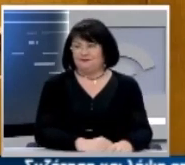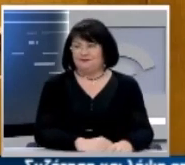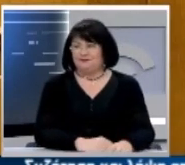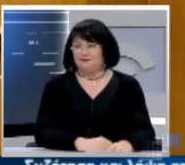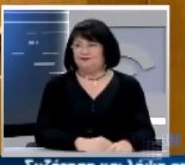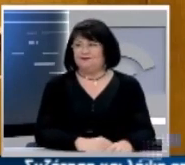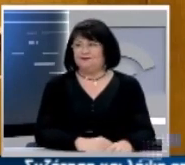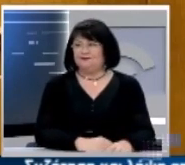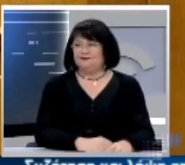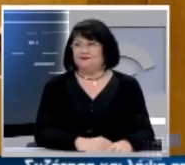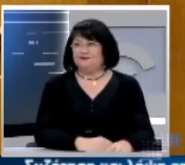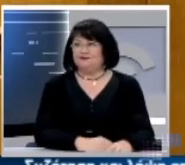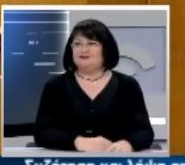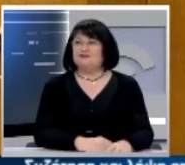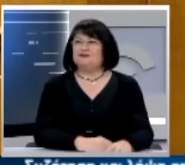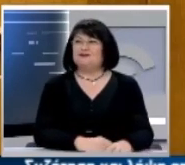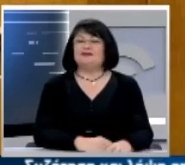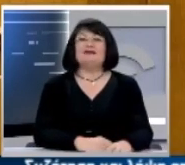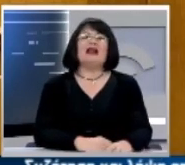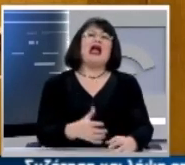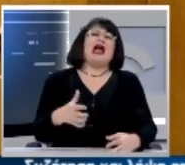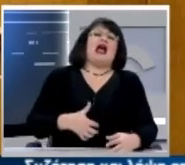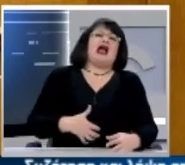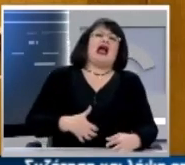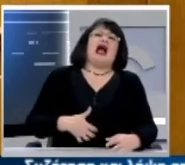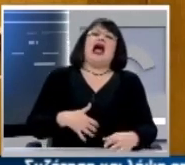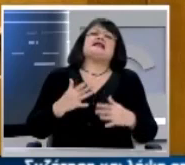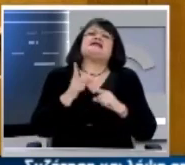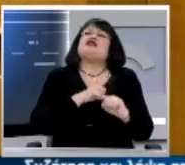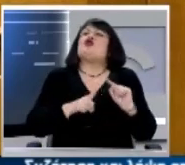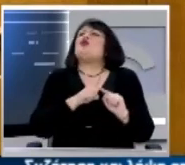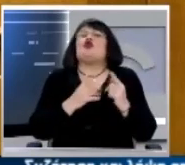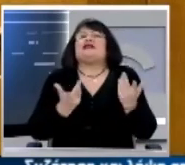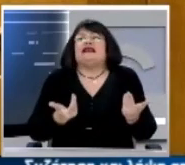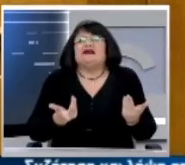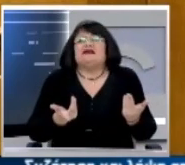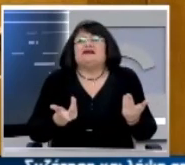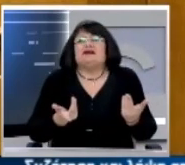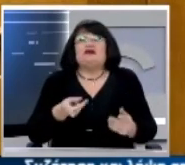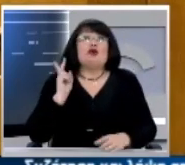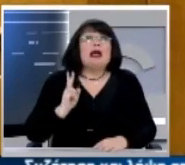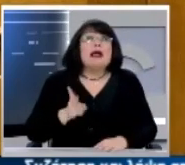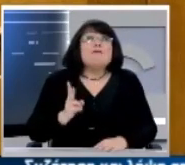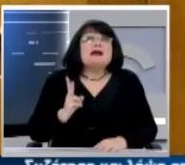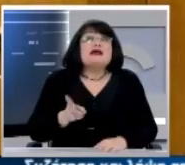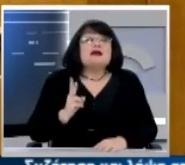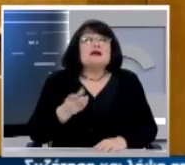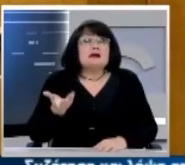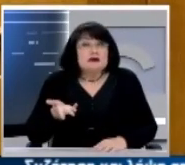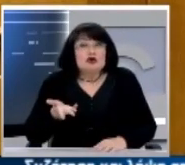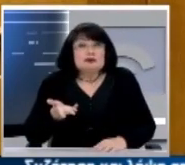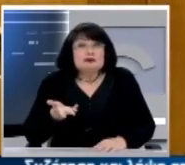Και γι' αυτό λέω ότι η κατάσταση είναι κρίσιμη. Κρίσιμη για τη χώρα, κρίσιμη για τη δικαιοκρατία, για το αίσθημα δικαίου των πολιτών, αλλά και για το